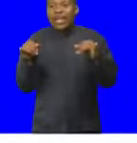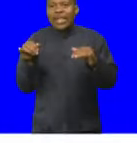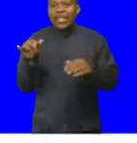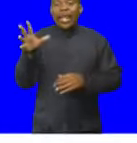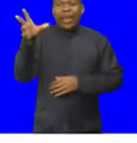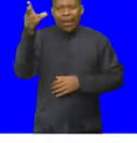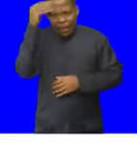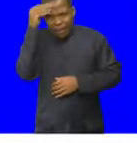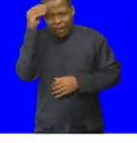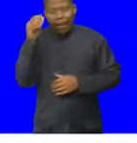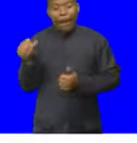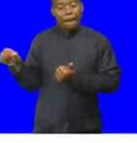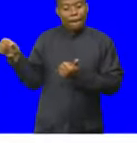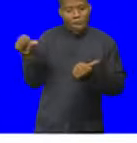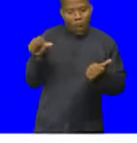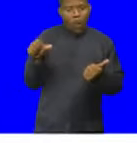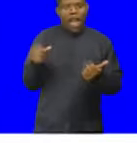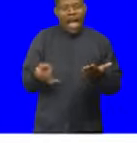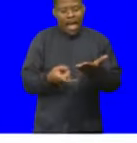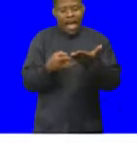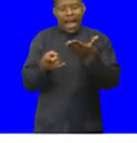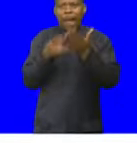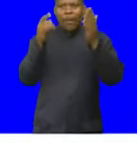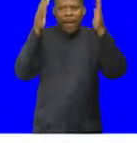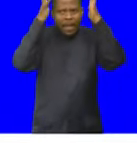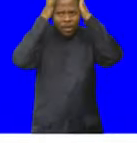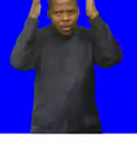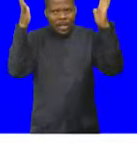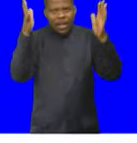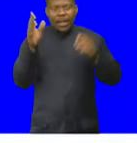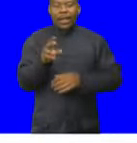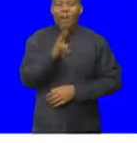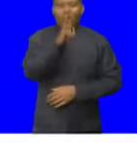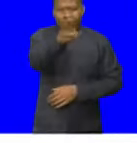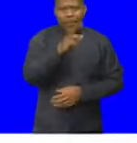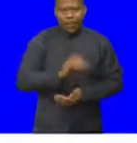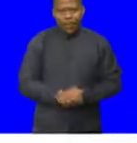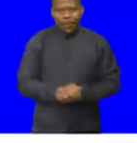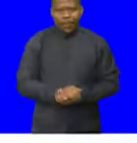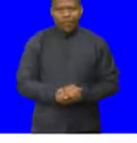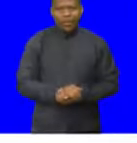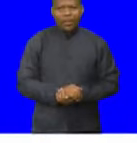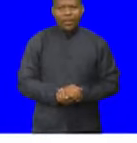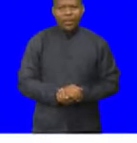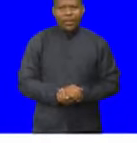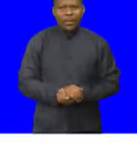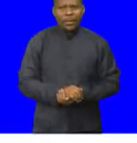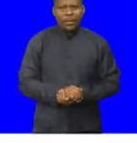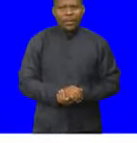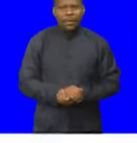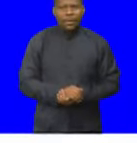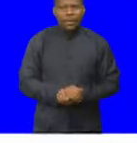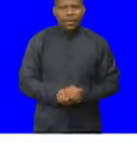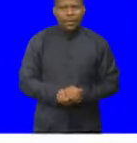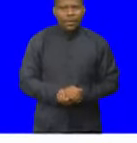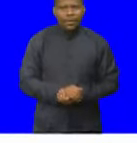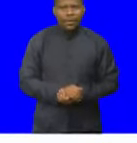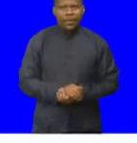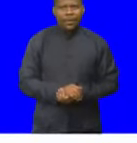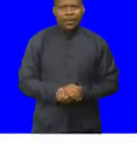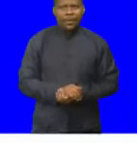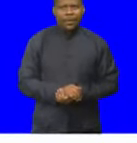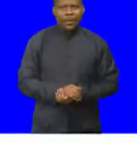live ekulweni netimo letiphuthumako. Tindzaba Eswatini TV kubika Themngosi Mavimbela eMbabane.